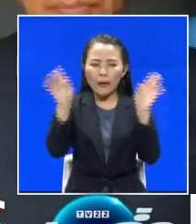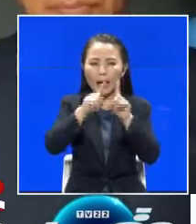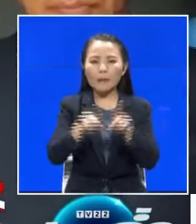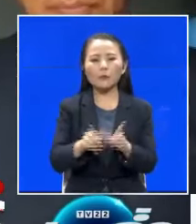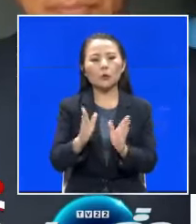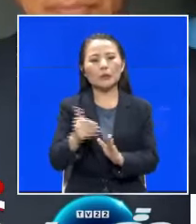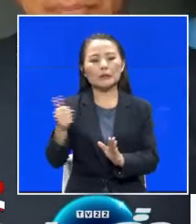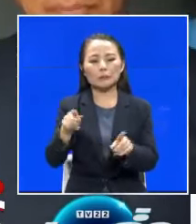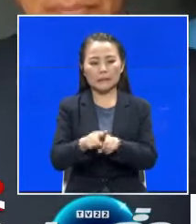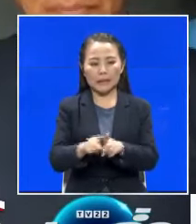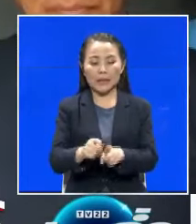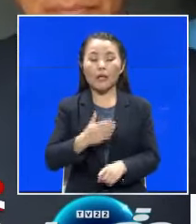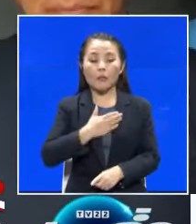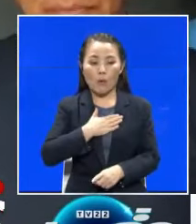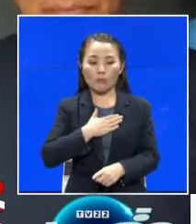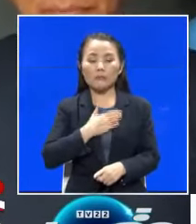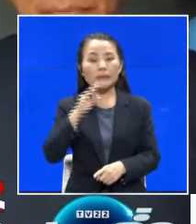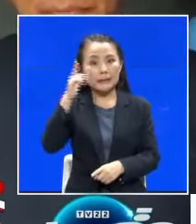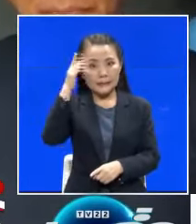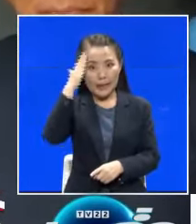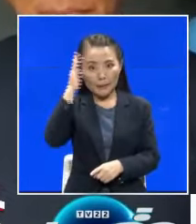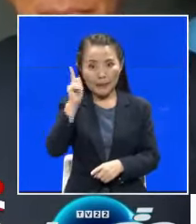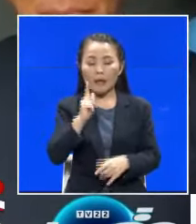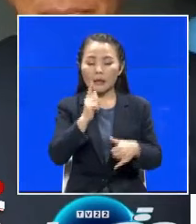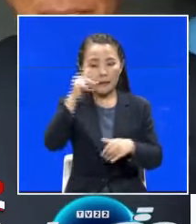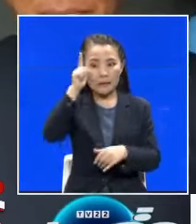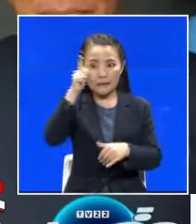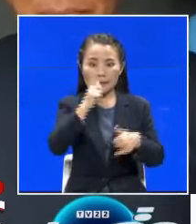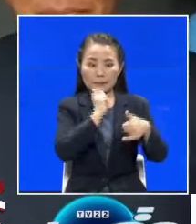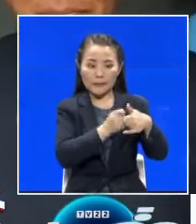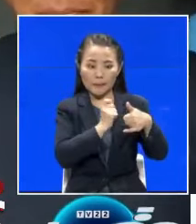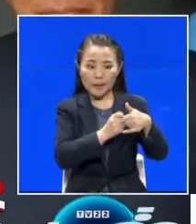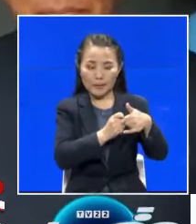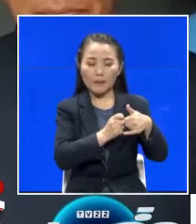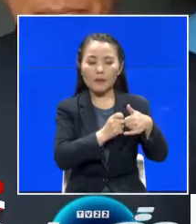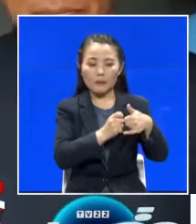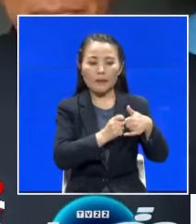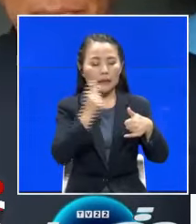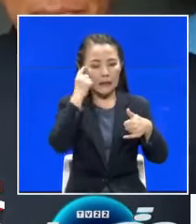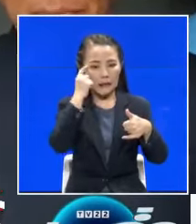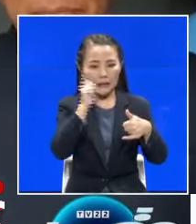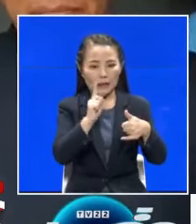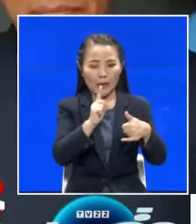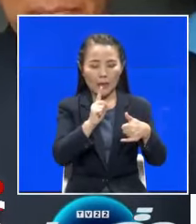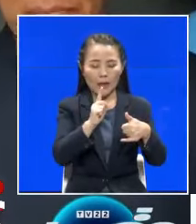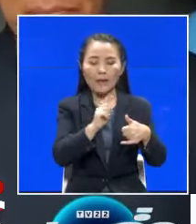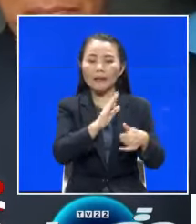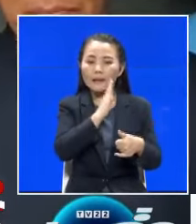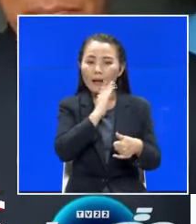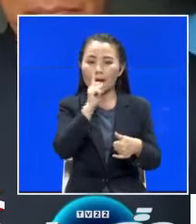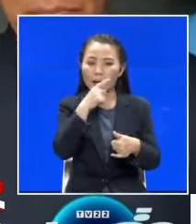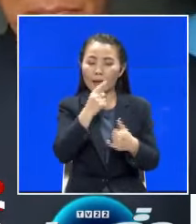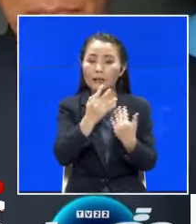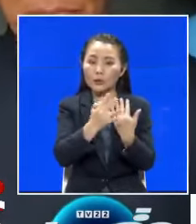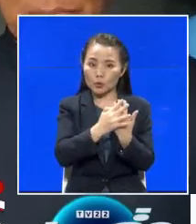มทราบจากการสัมภาษณ์ของรัฐมนตรียุติธรรมว่าคนที่จะได้รับการพักโทษในเดือนกุมภาพันธ์